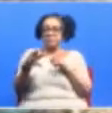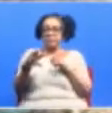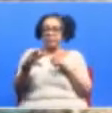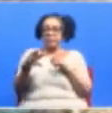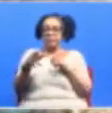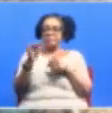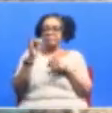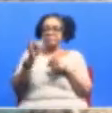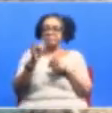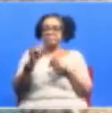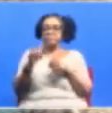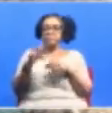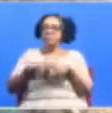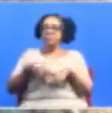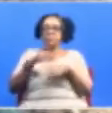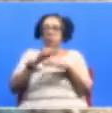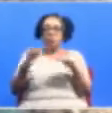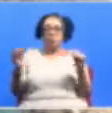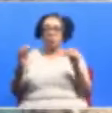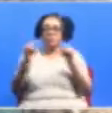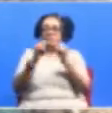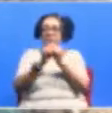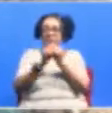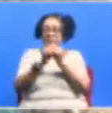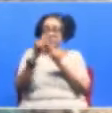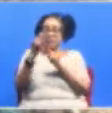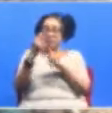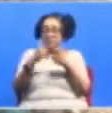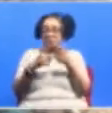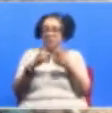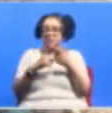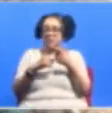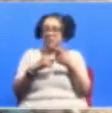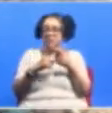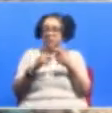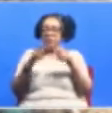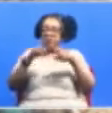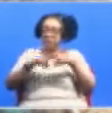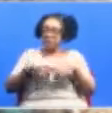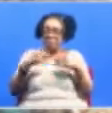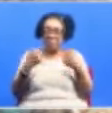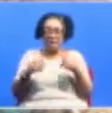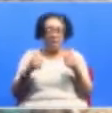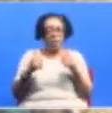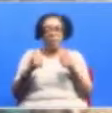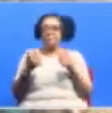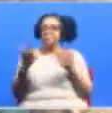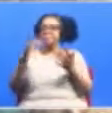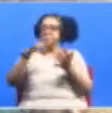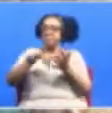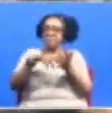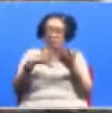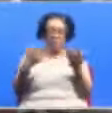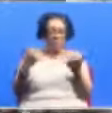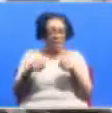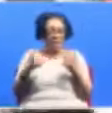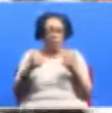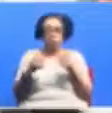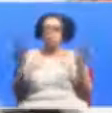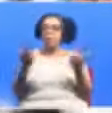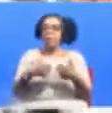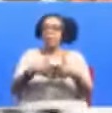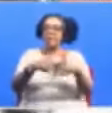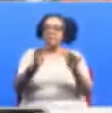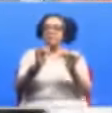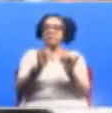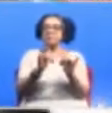hata sahihi, amefikisha miaka 13. Mtoto hajakaa, hajatembea, pale mahali alipoamlishwa chakula. She says